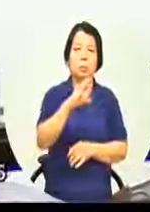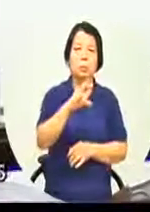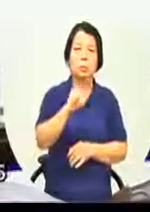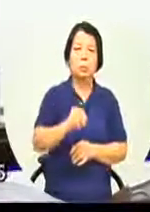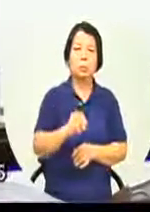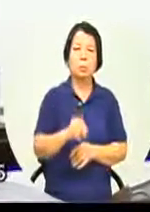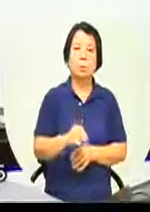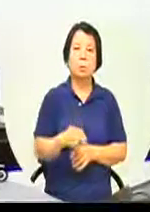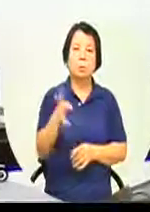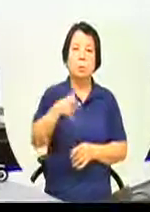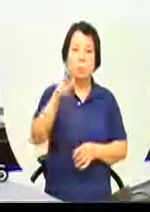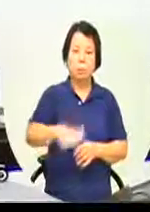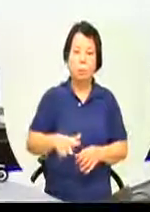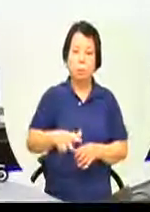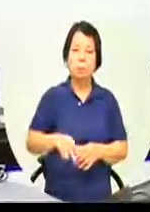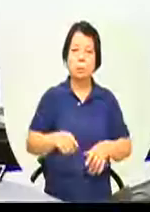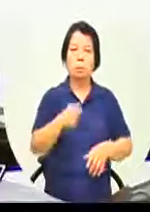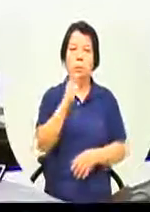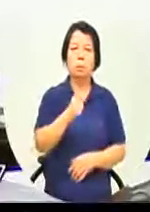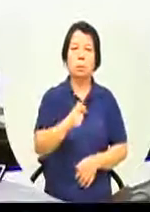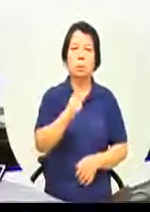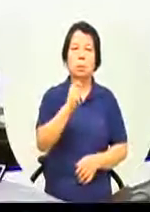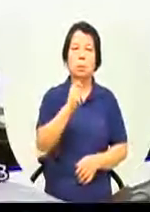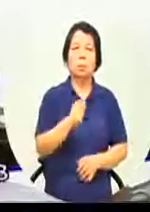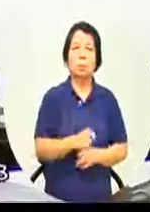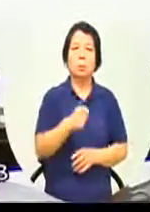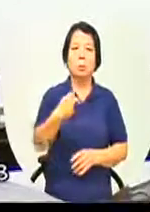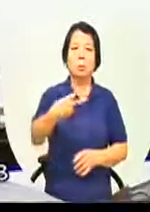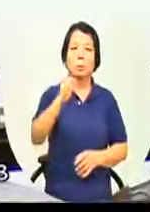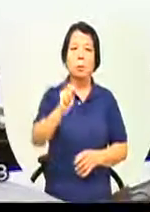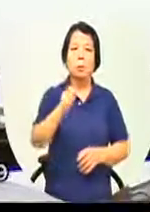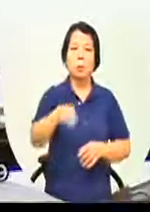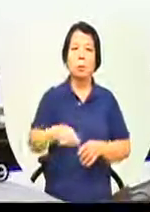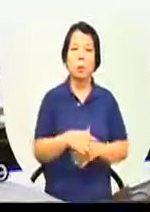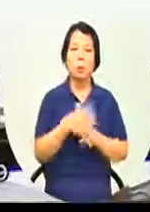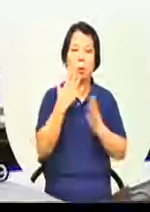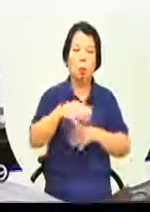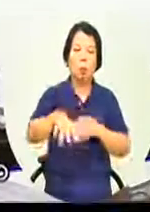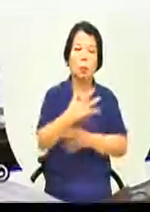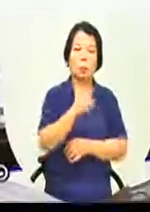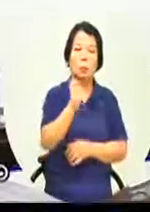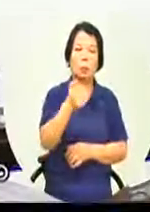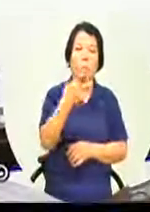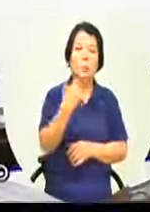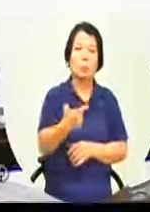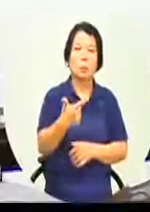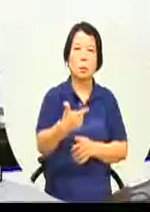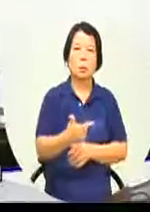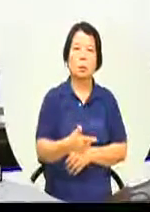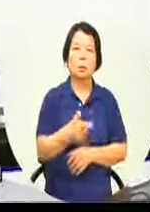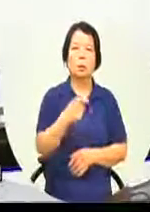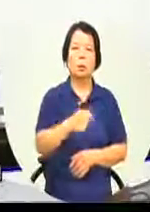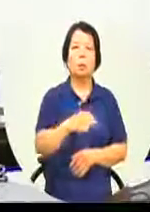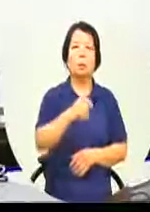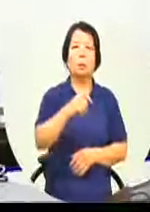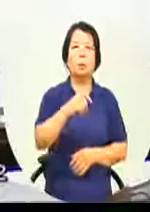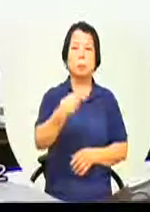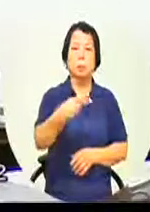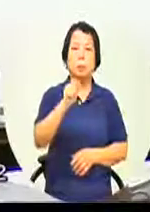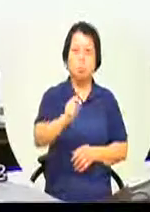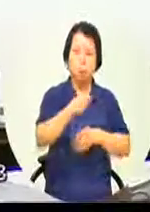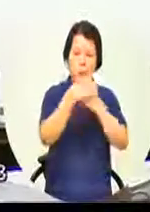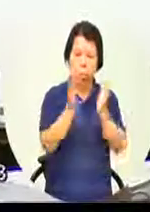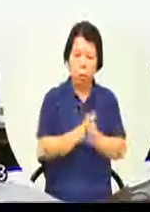47,200公顷，那么多的农地，其实你如果说以556公顷，其实只有占所有的高雄的农地